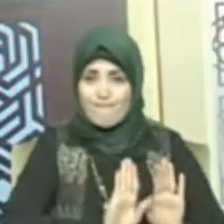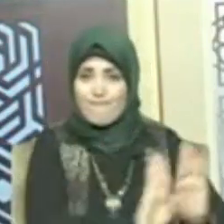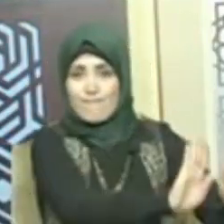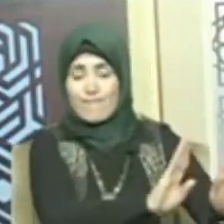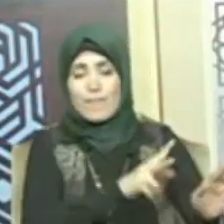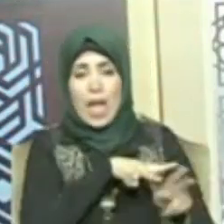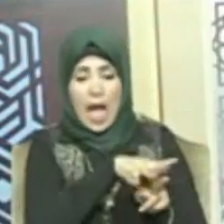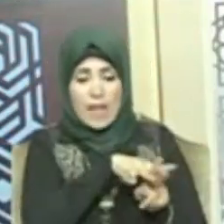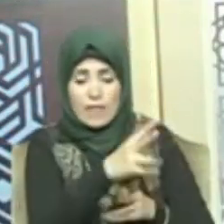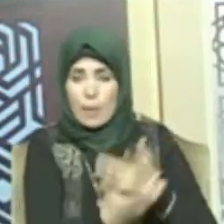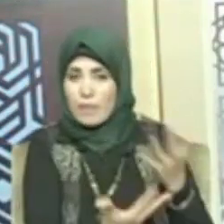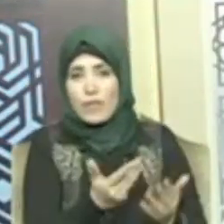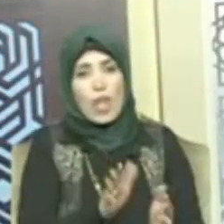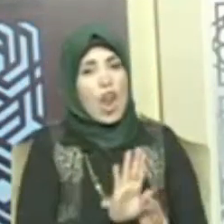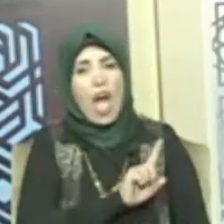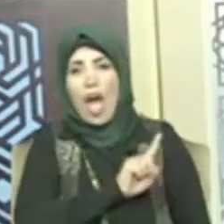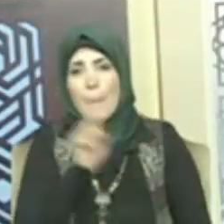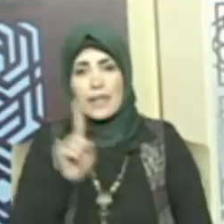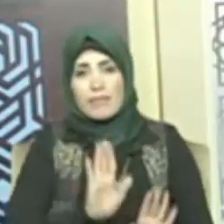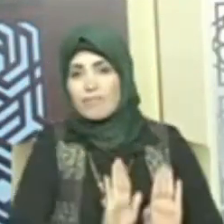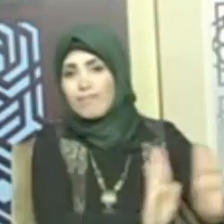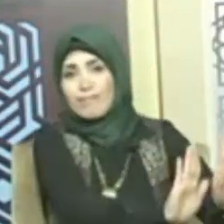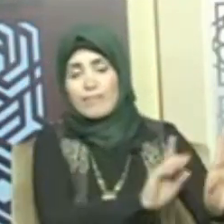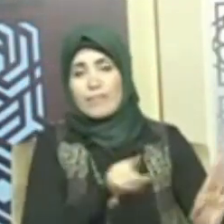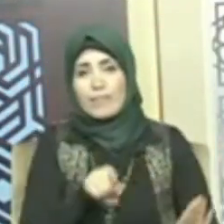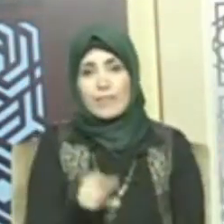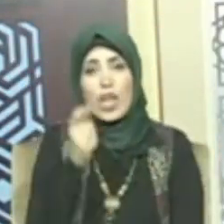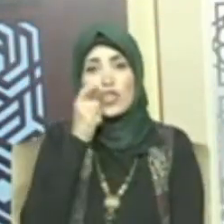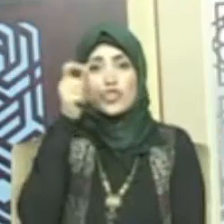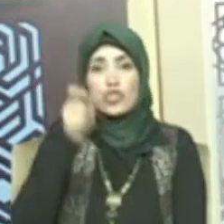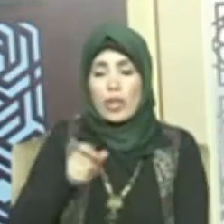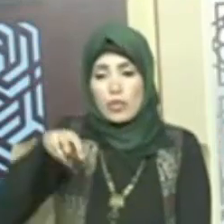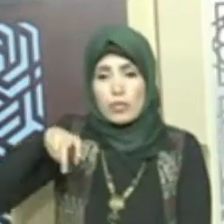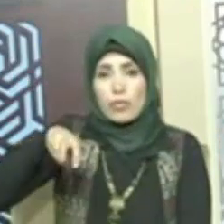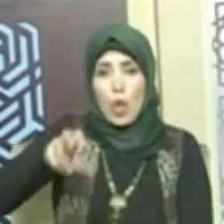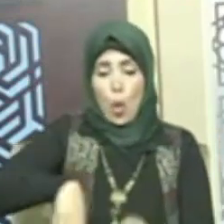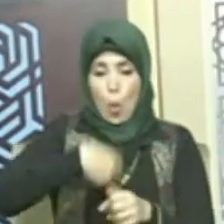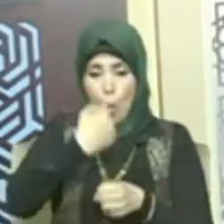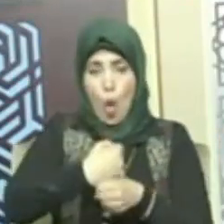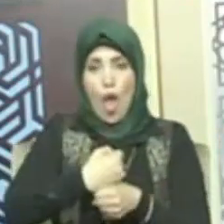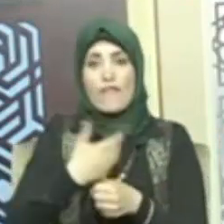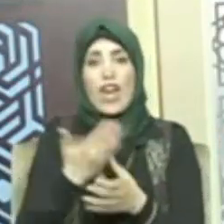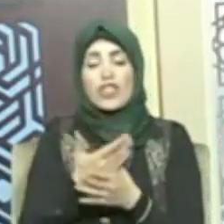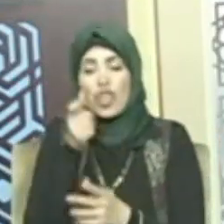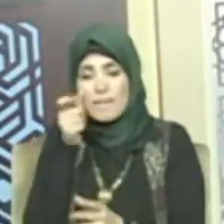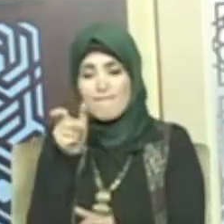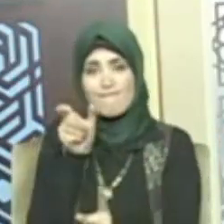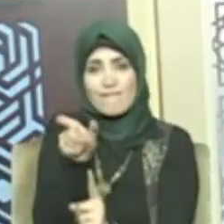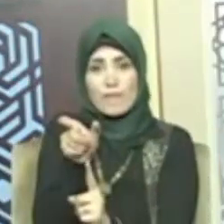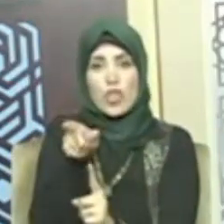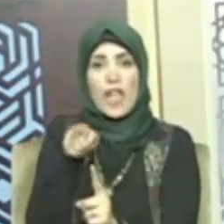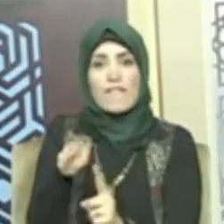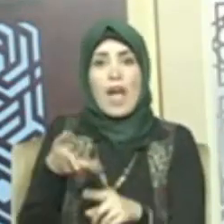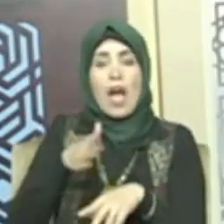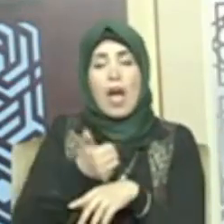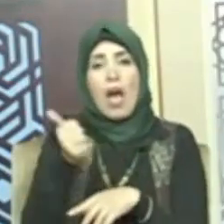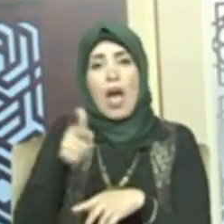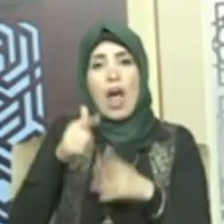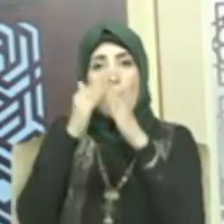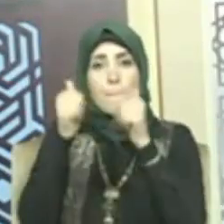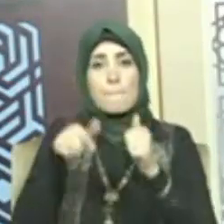النار. قدم عبد، أي من وقف حاميا بلاده مدافعا